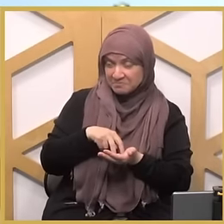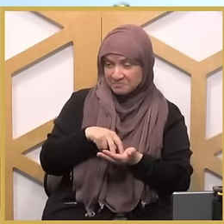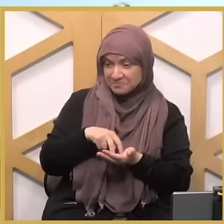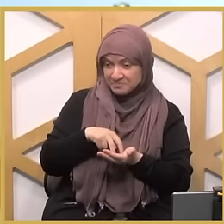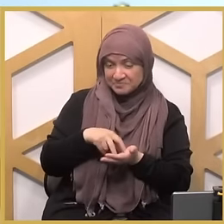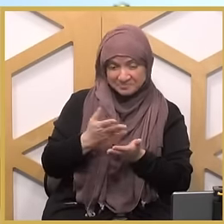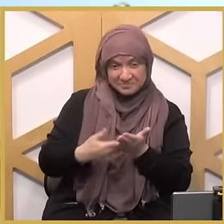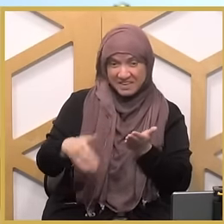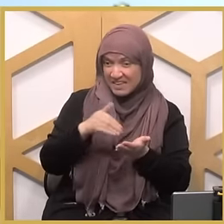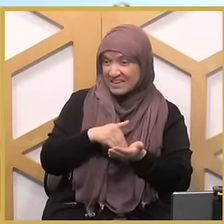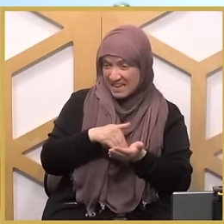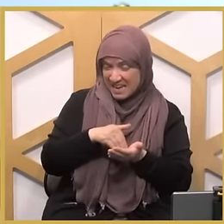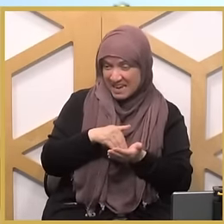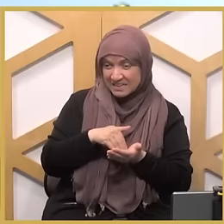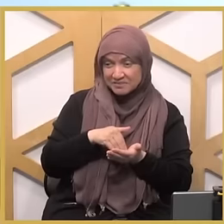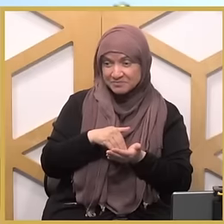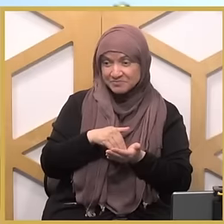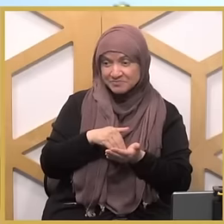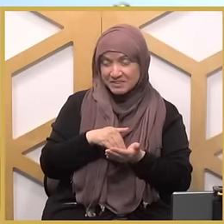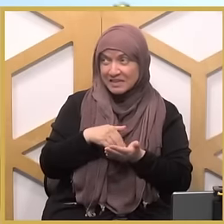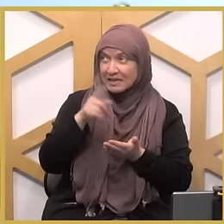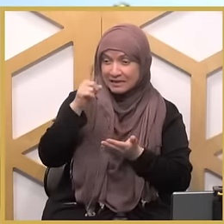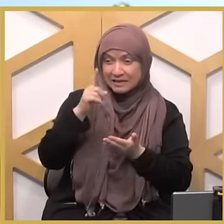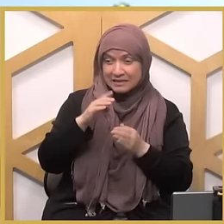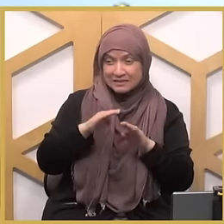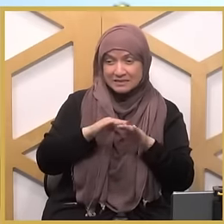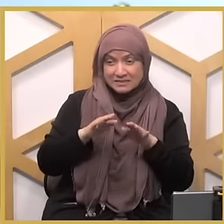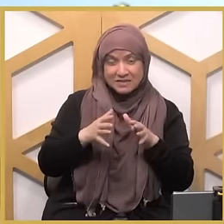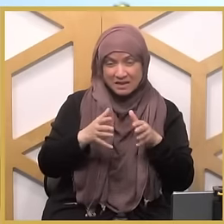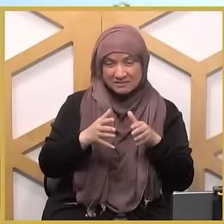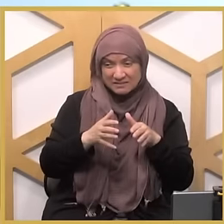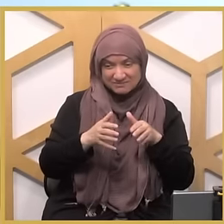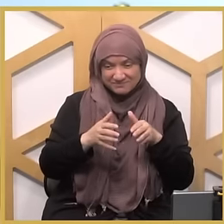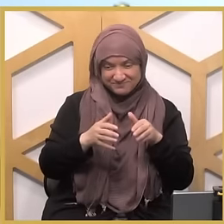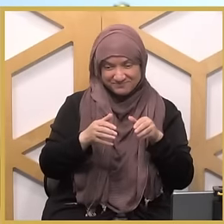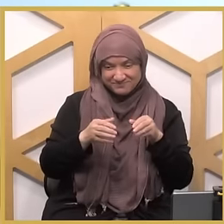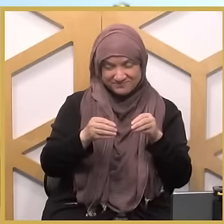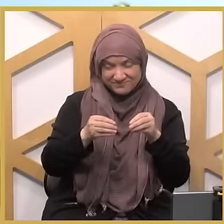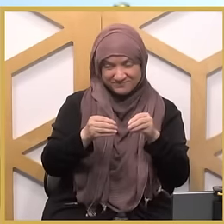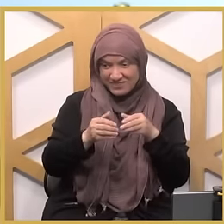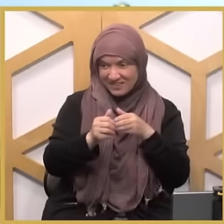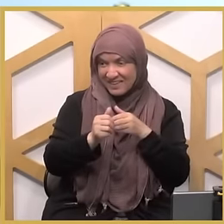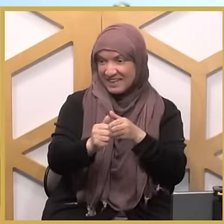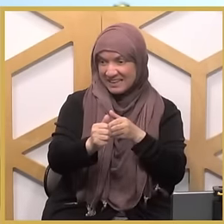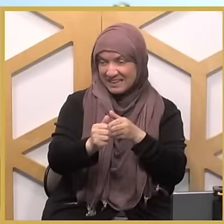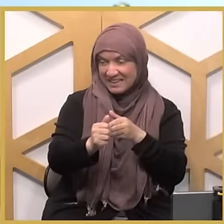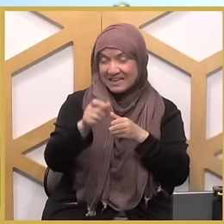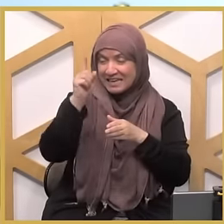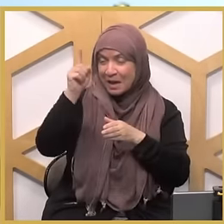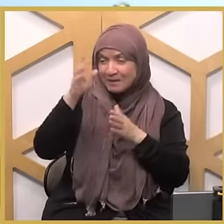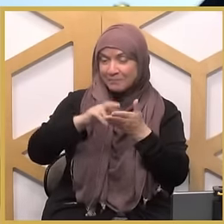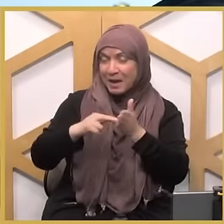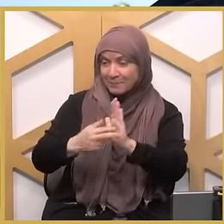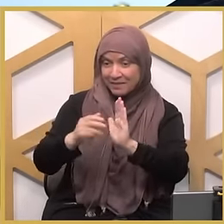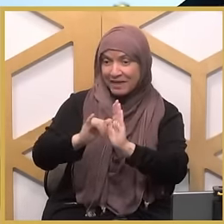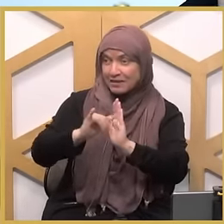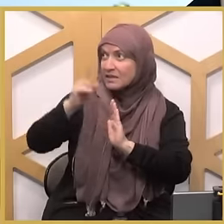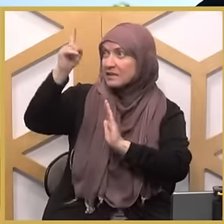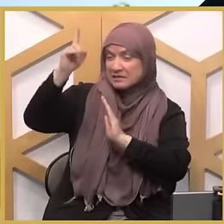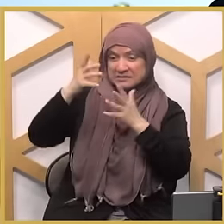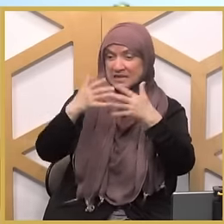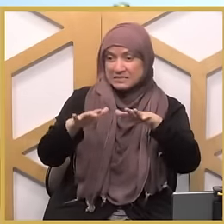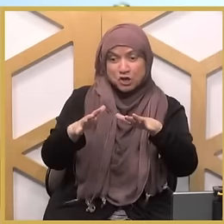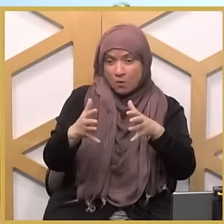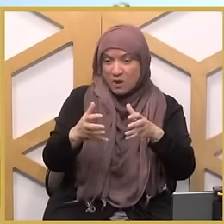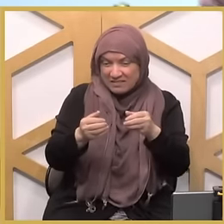says, وَالَّذِينَ جَاهَدُوا فِينَا لَنَهْدِيَنَّهُمْ سُبُلَنَا. Those who strive in our way, we will guide them to our